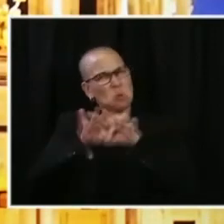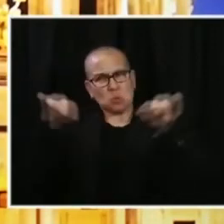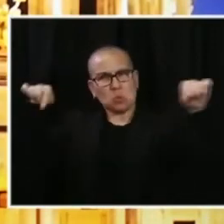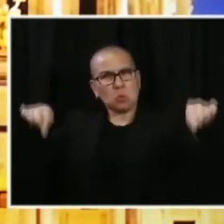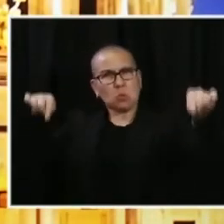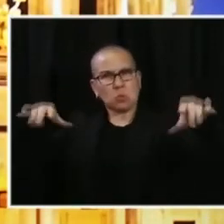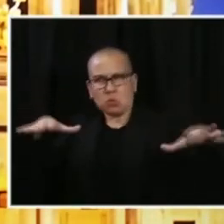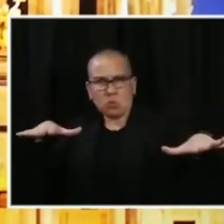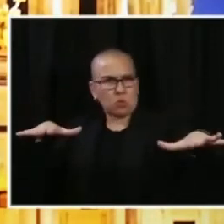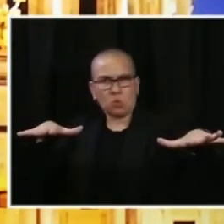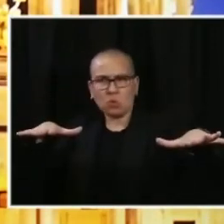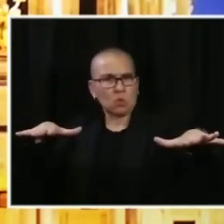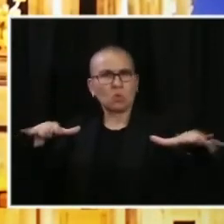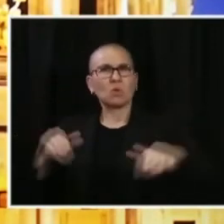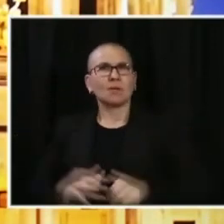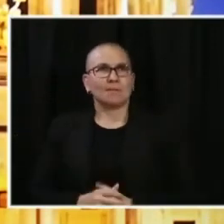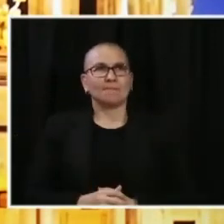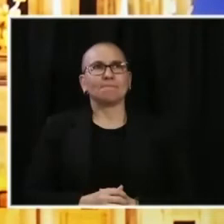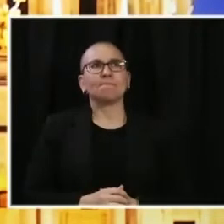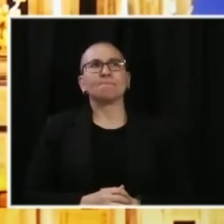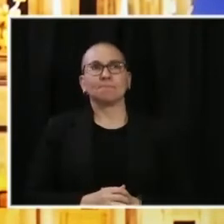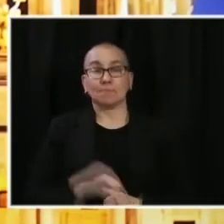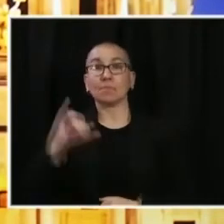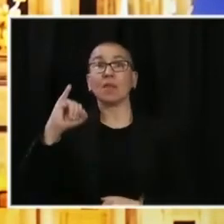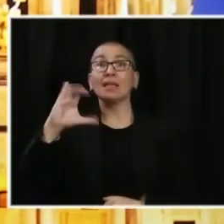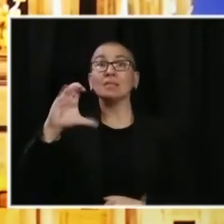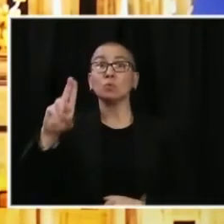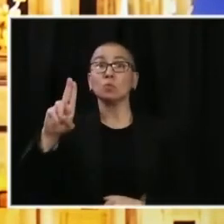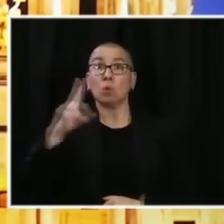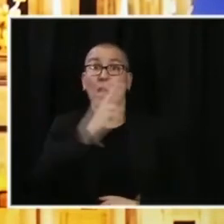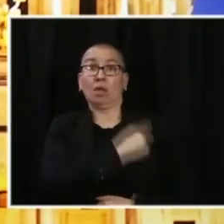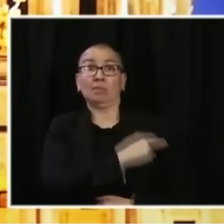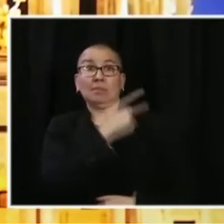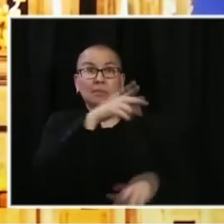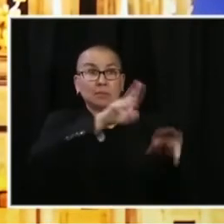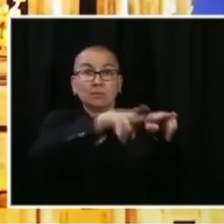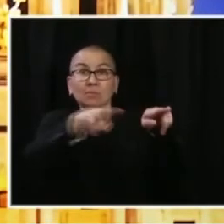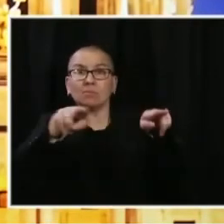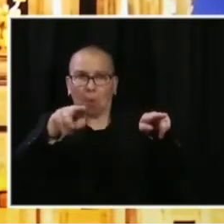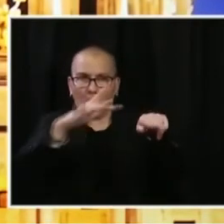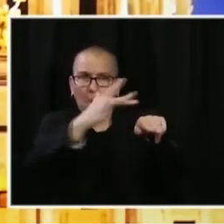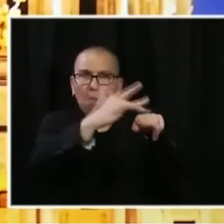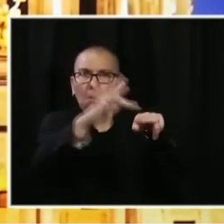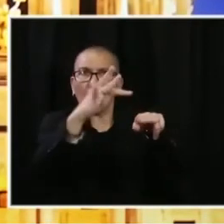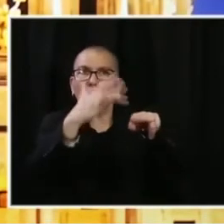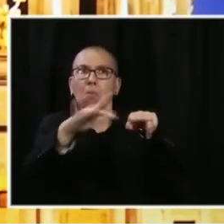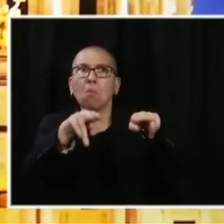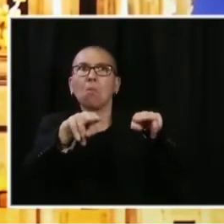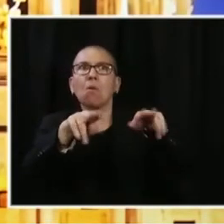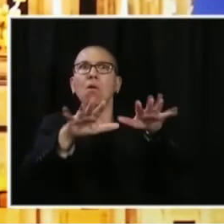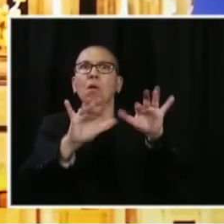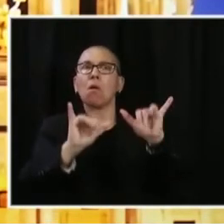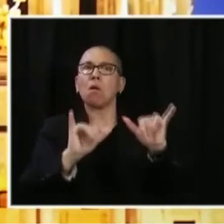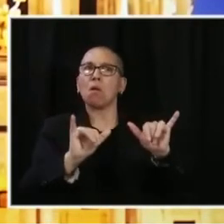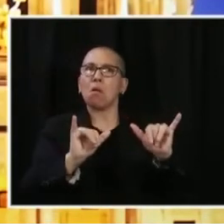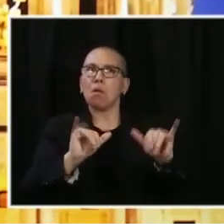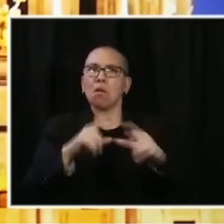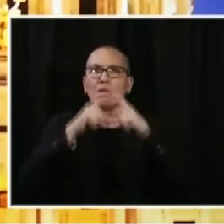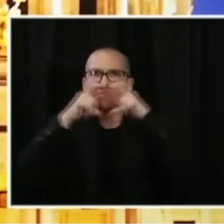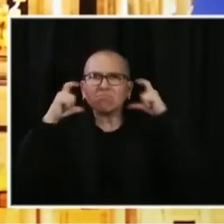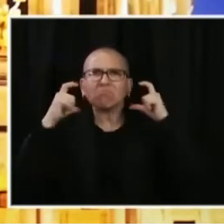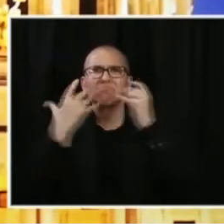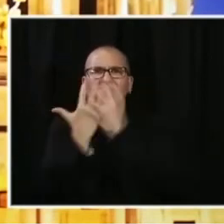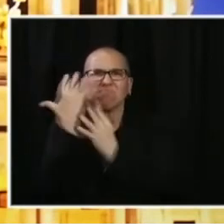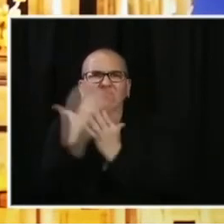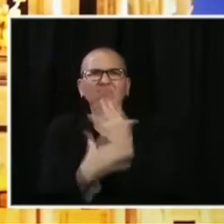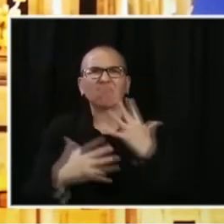nên giờ trâu là một bự rồi tao không mò, bây giờ ba tàu rồi hàng nữa, bây giờ ba tàu rồi cho trả, ba là ông bà cho trả rồi, thế bây giờ